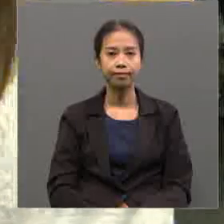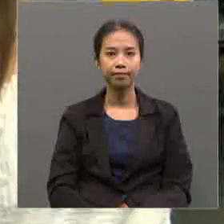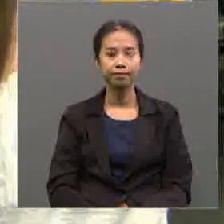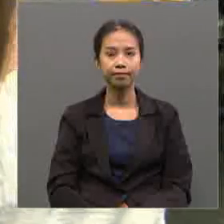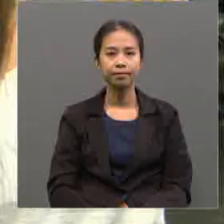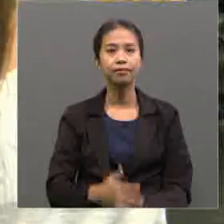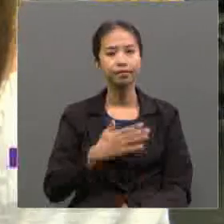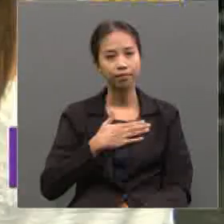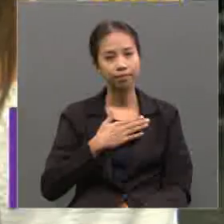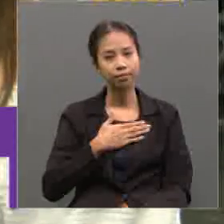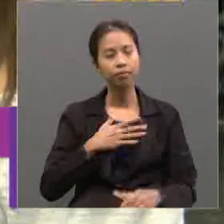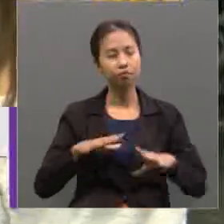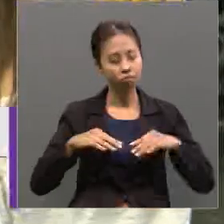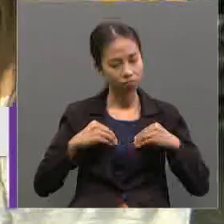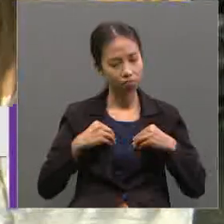คิดว่าเห็นด้วย